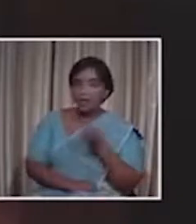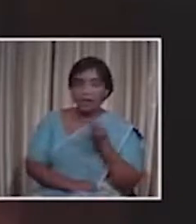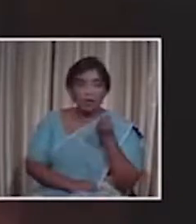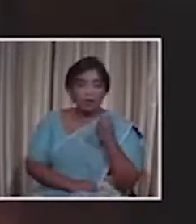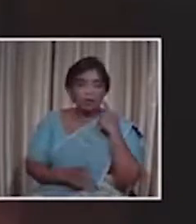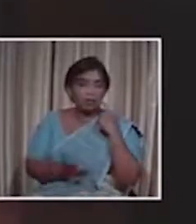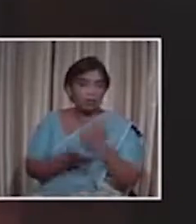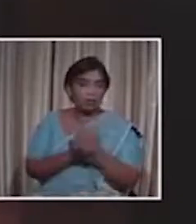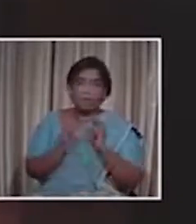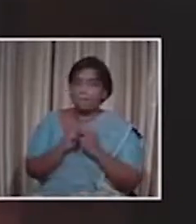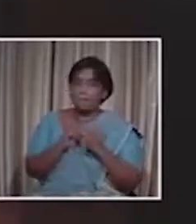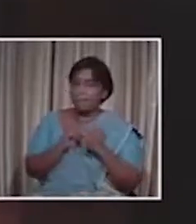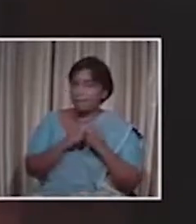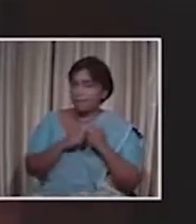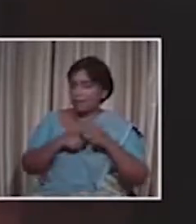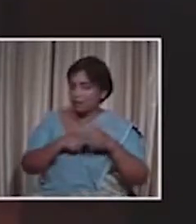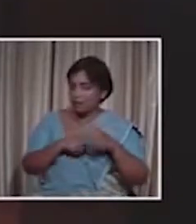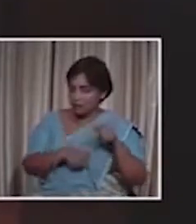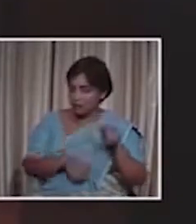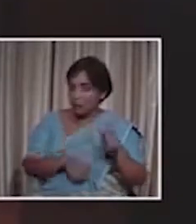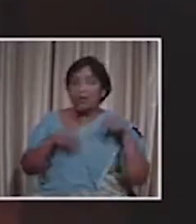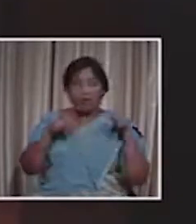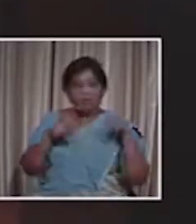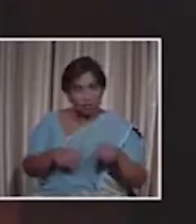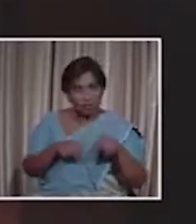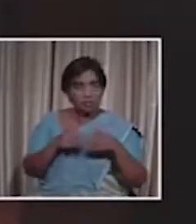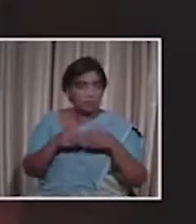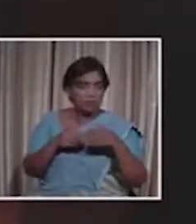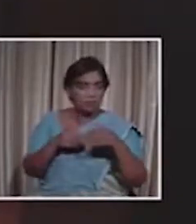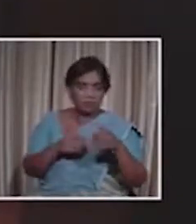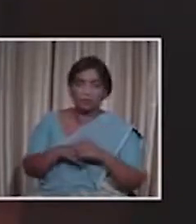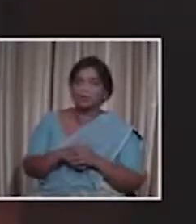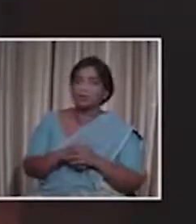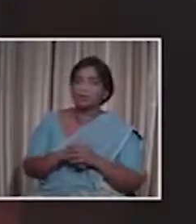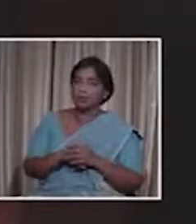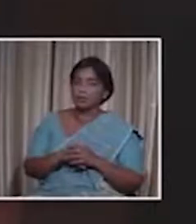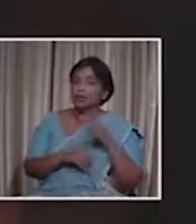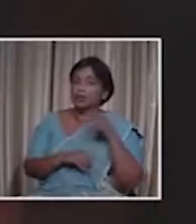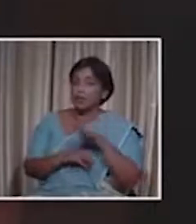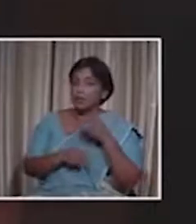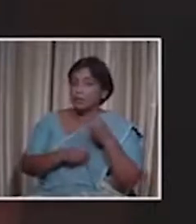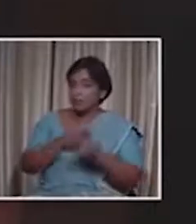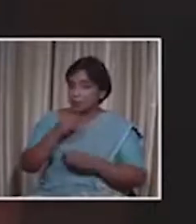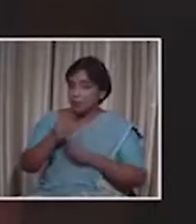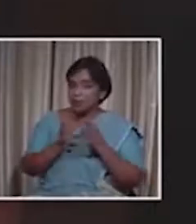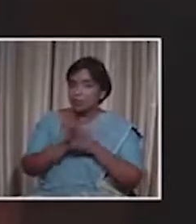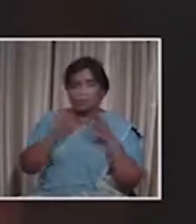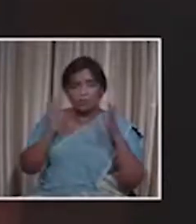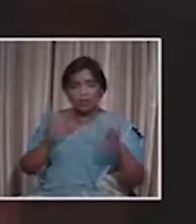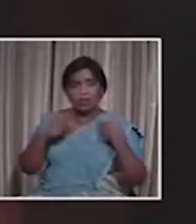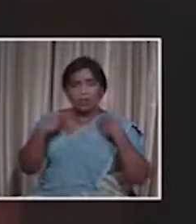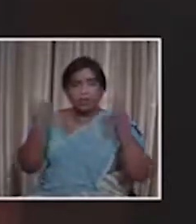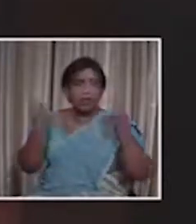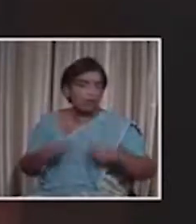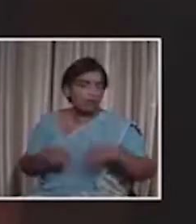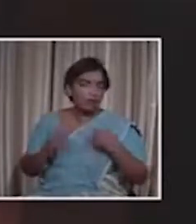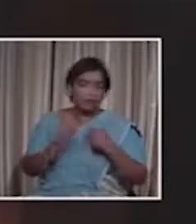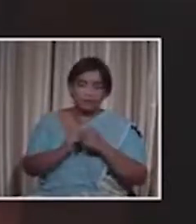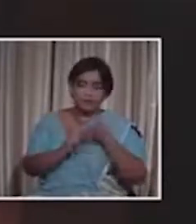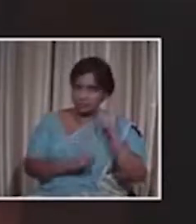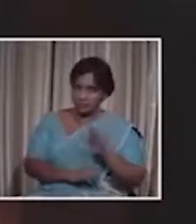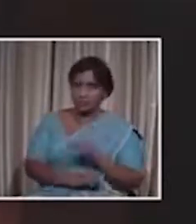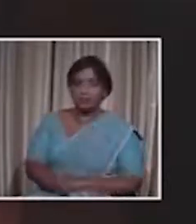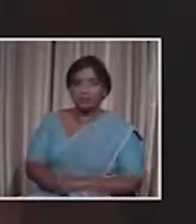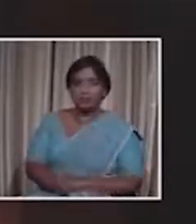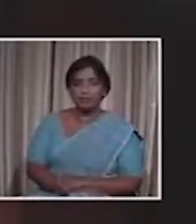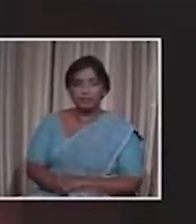ஹேத்துவன் அதவன விட்டு எம வியாபார பரபத்தலிச கடாவட்டியமகட்டு லக்வதி வினம். சிறு நடுத்தர